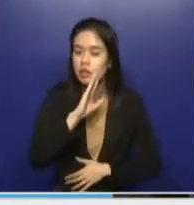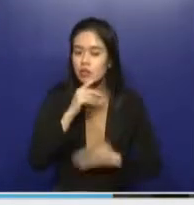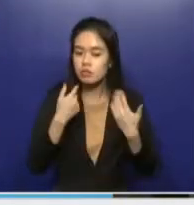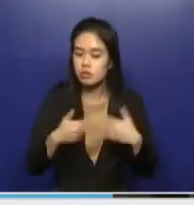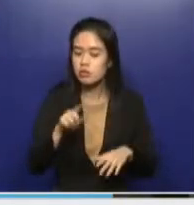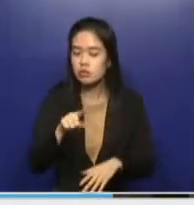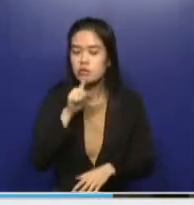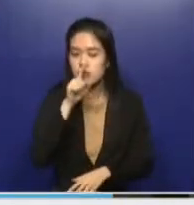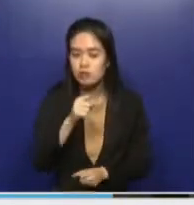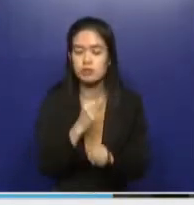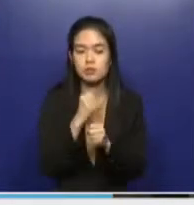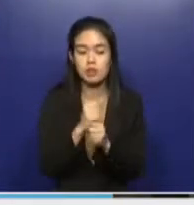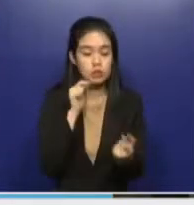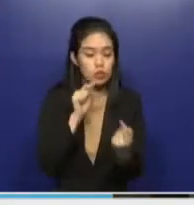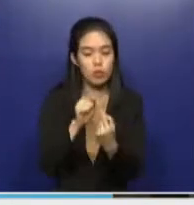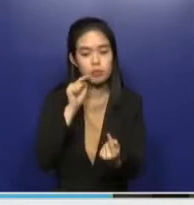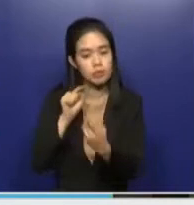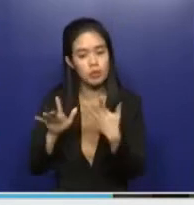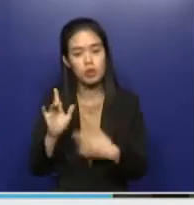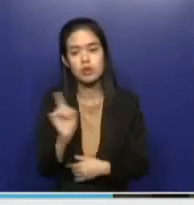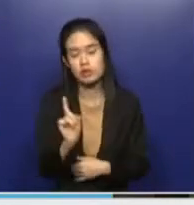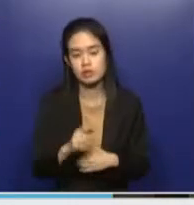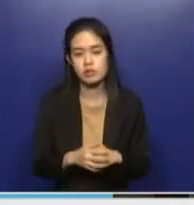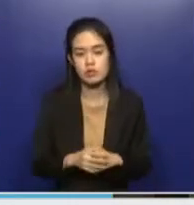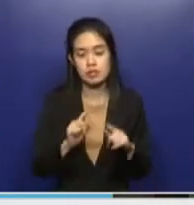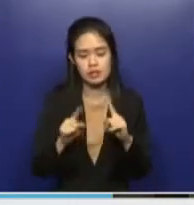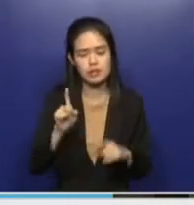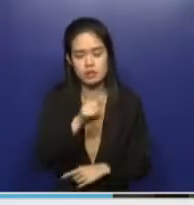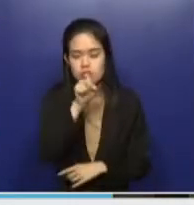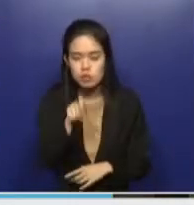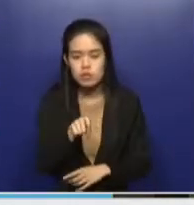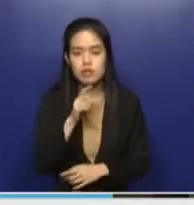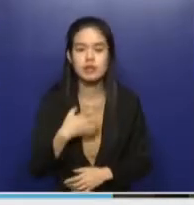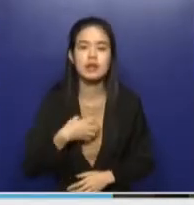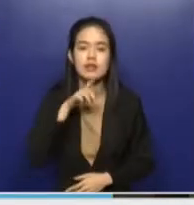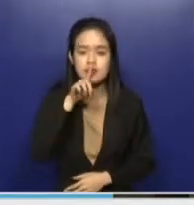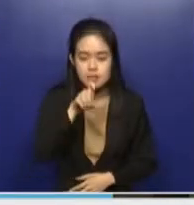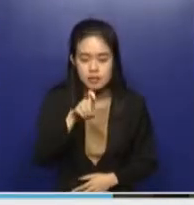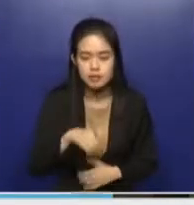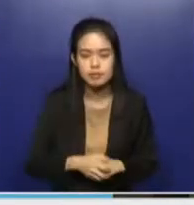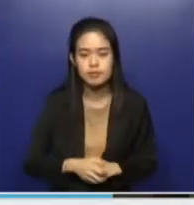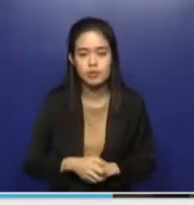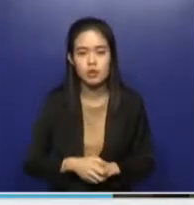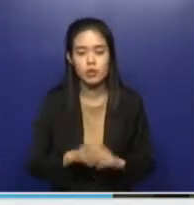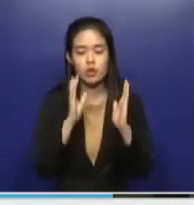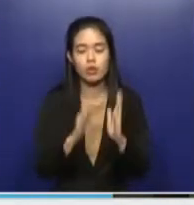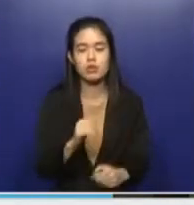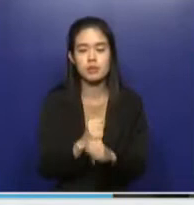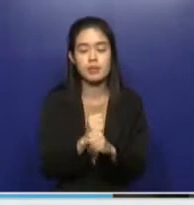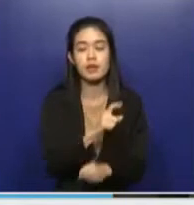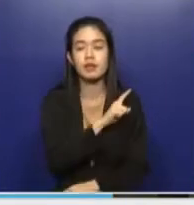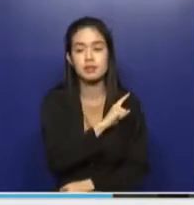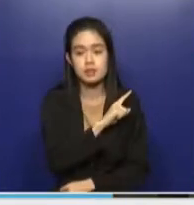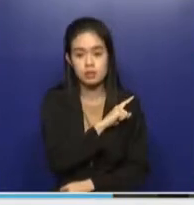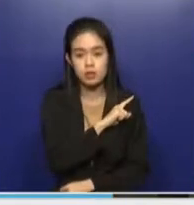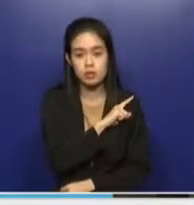กันแต่เหตุการณ์ที่เกิดขึ้นทำให้ผมตั้งคำถามว่าเจ้าหน้าที่ต่างๆเข้าใจลักษณะของบุค